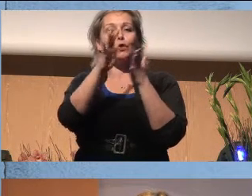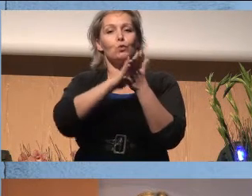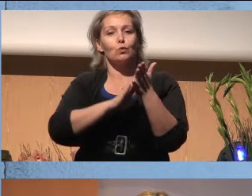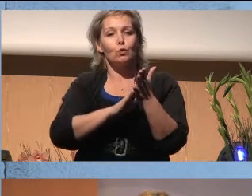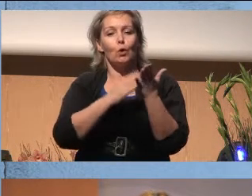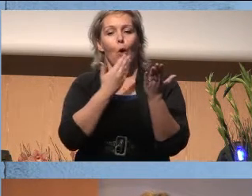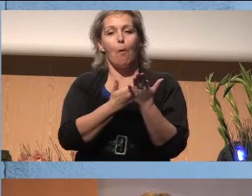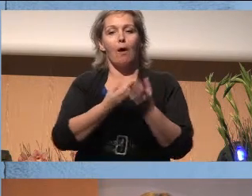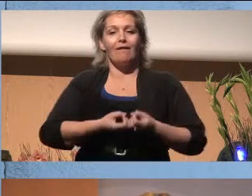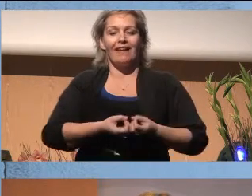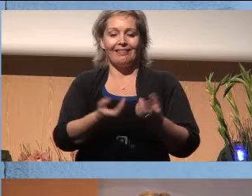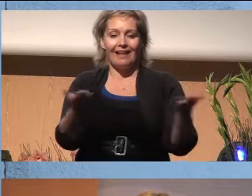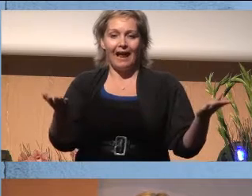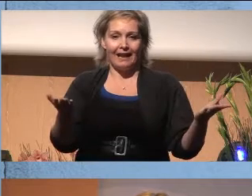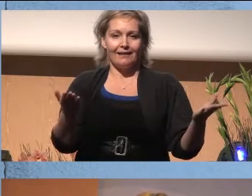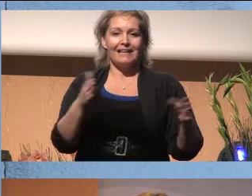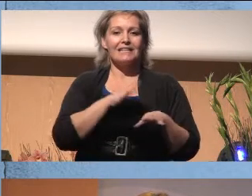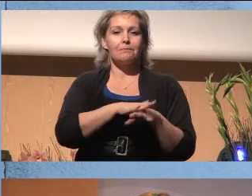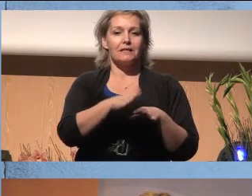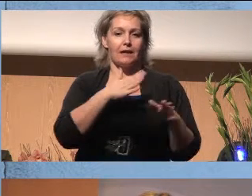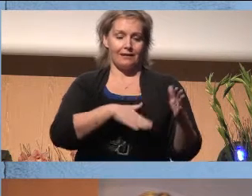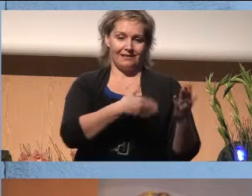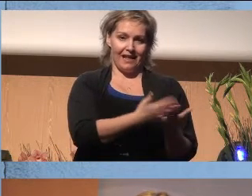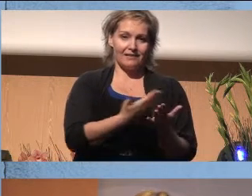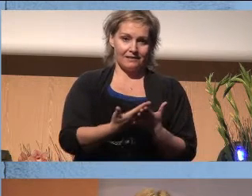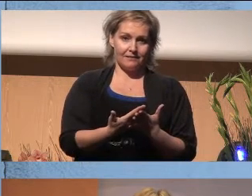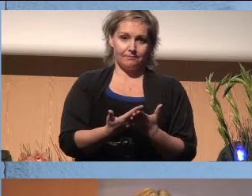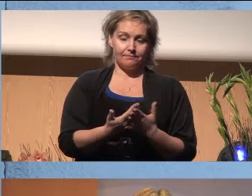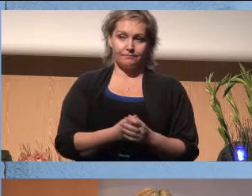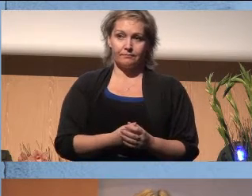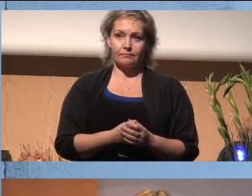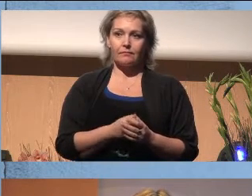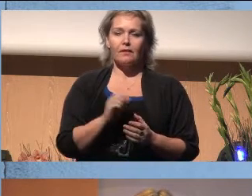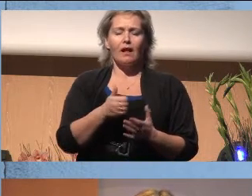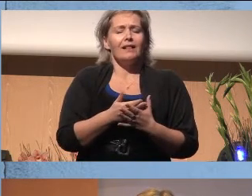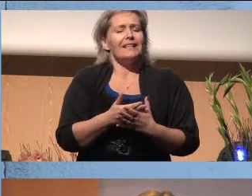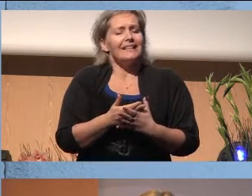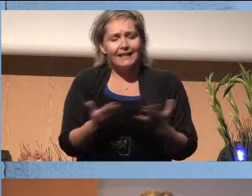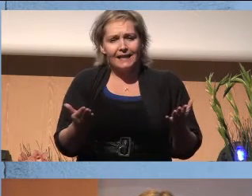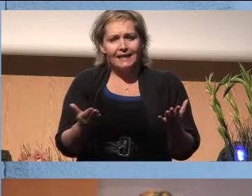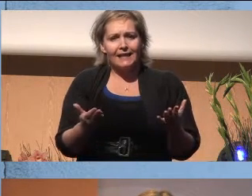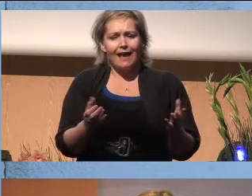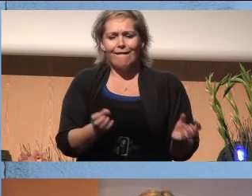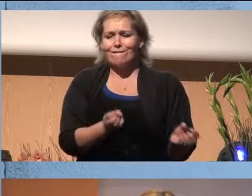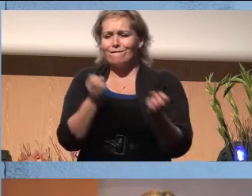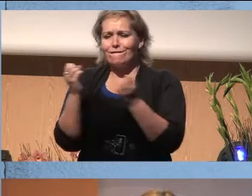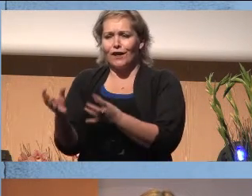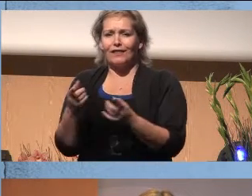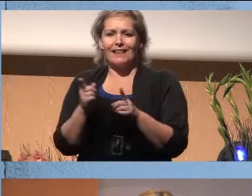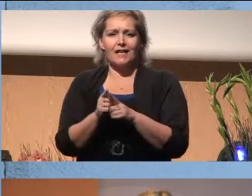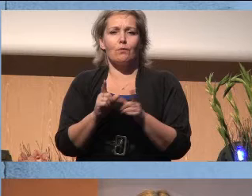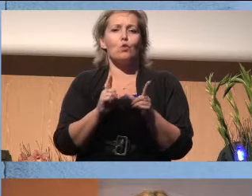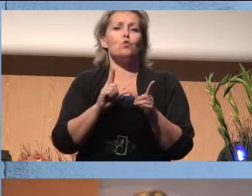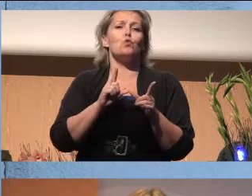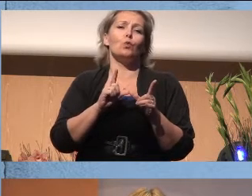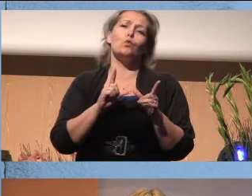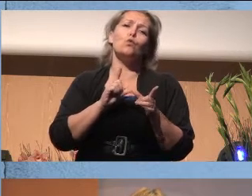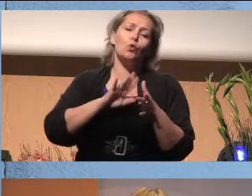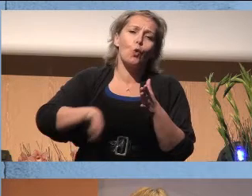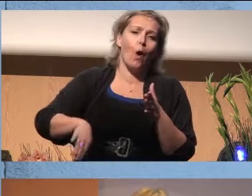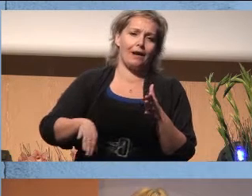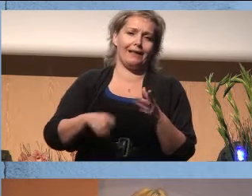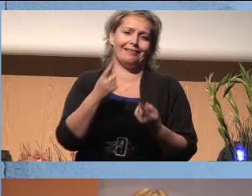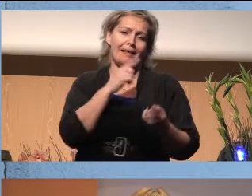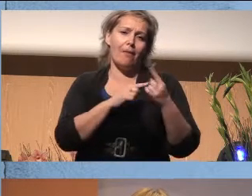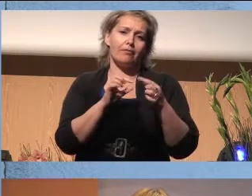og oppgavedeling i spesialisthelsetjenesten. Det skal ikke flytte de uunngåelige debattene i Norge knyttet